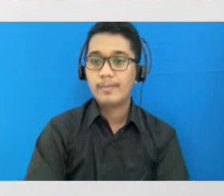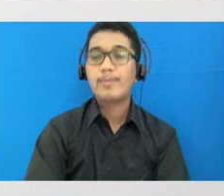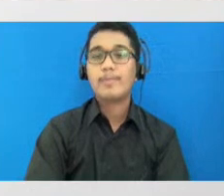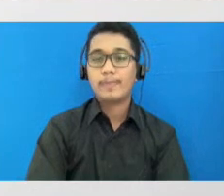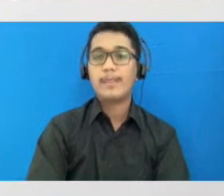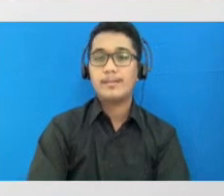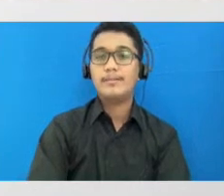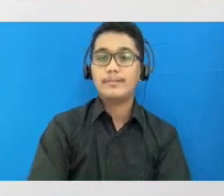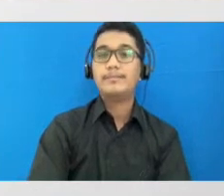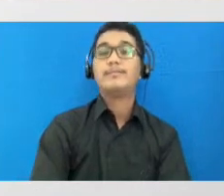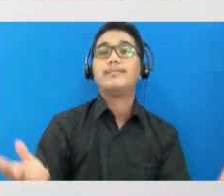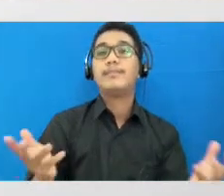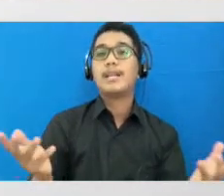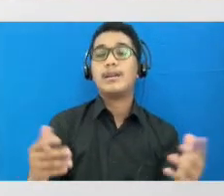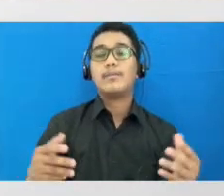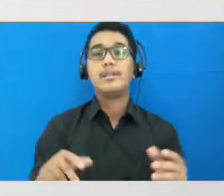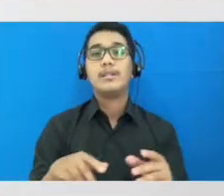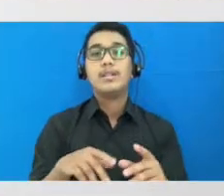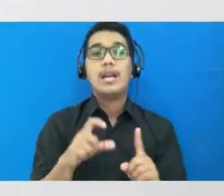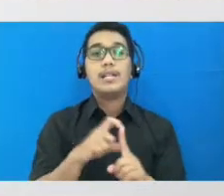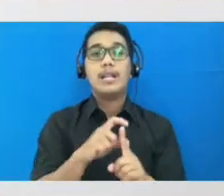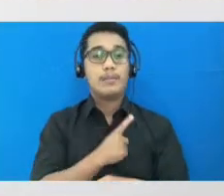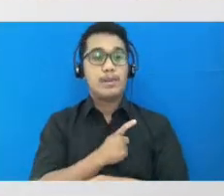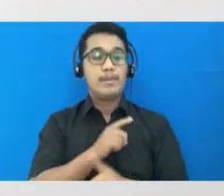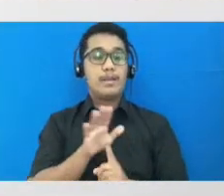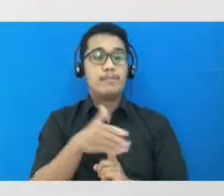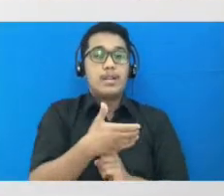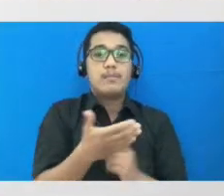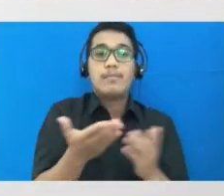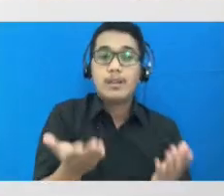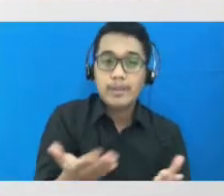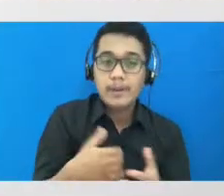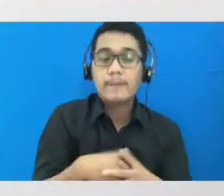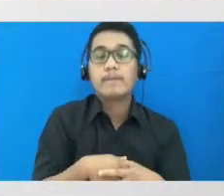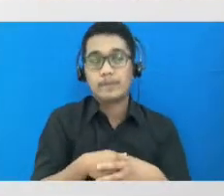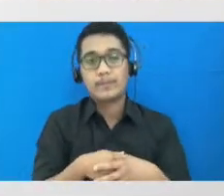Lalu bagaimana dengan perlindungan data pribadi? Di dalam